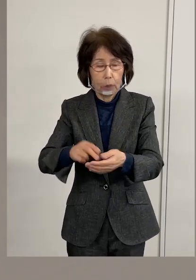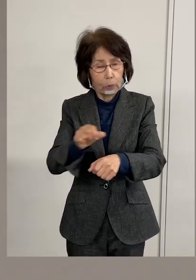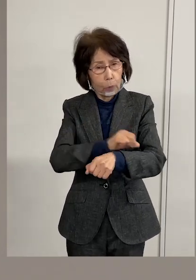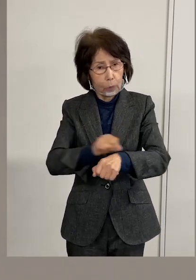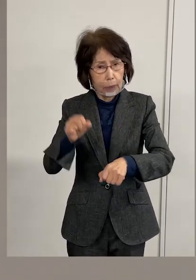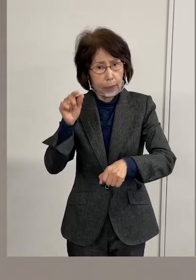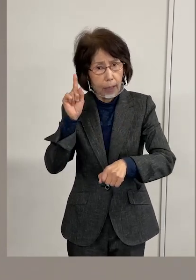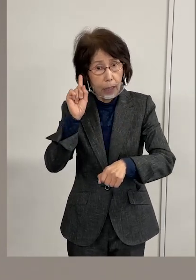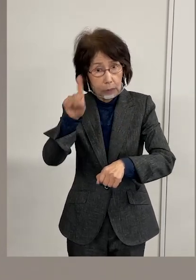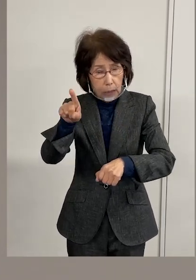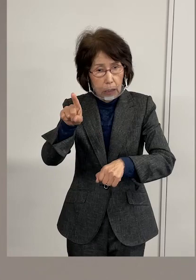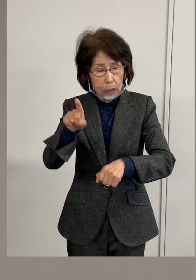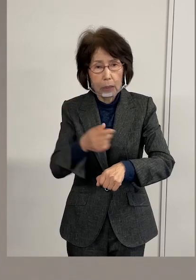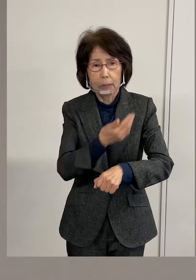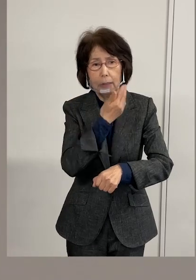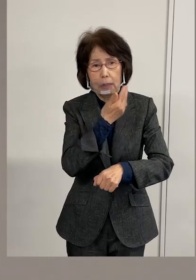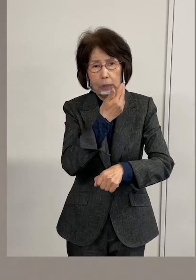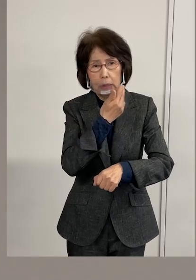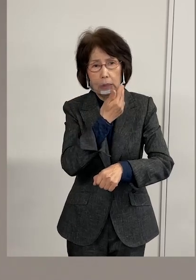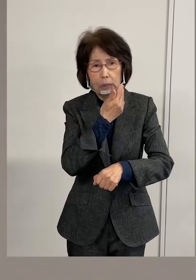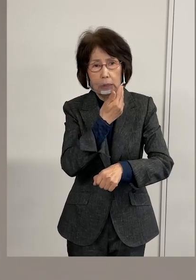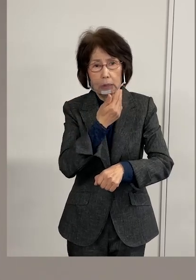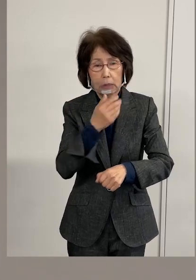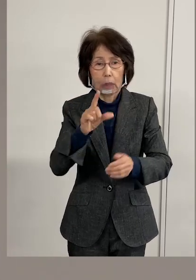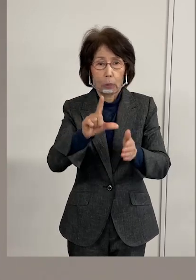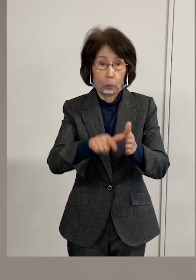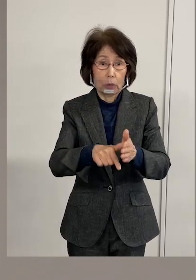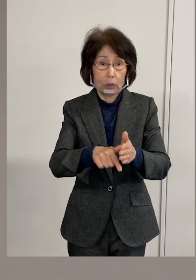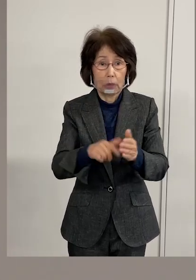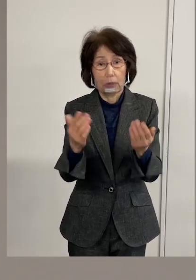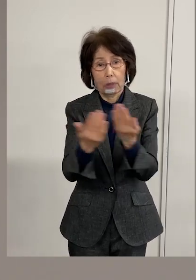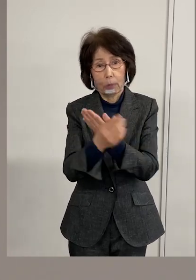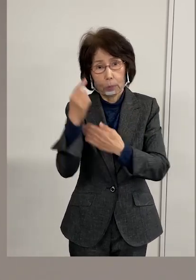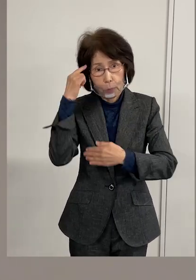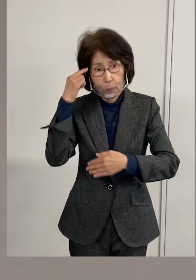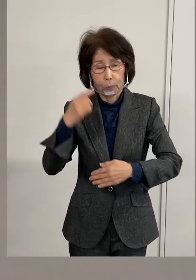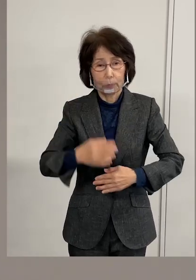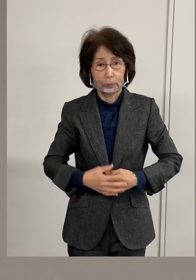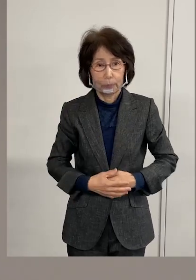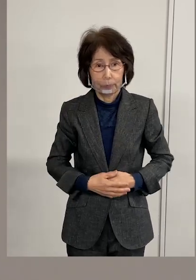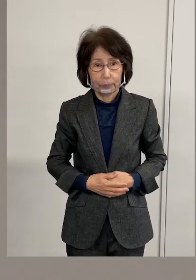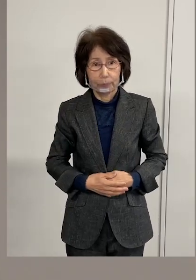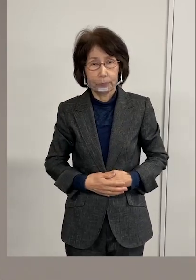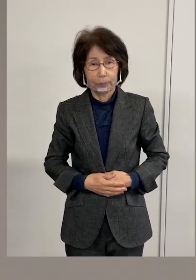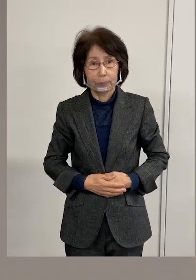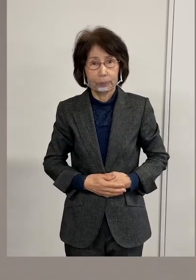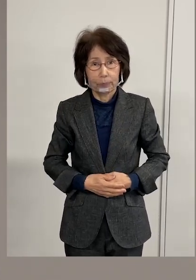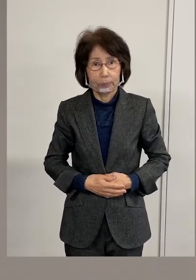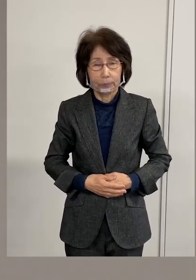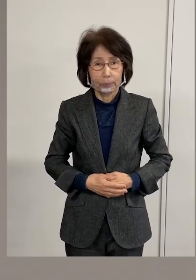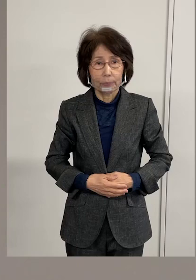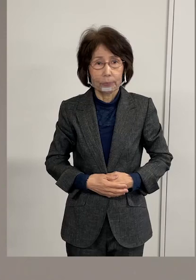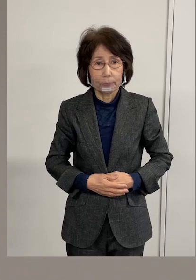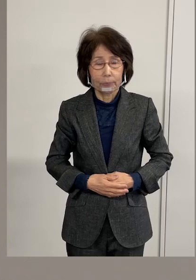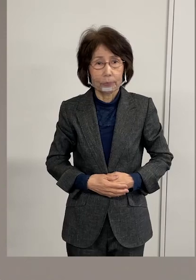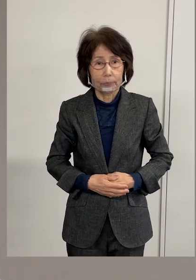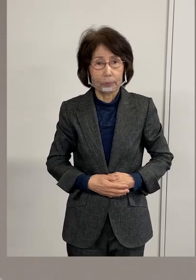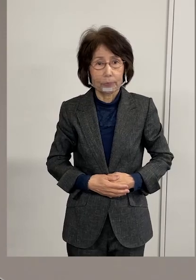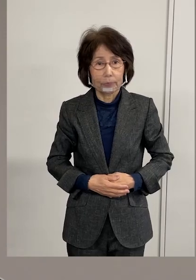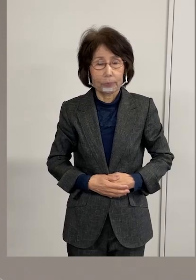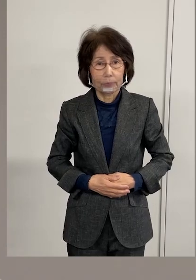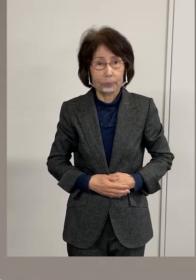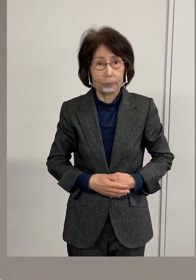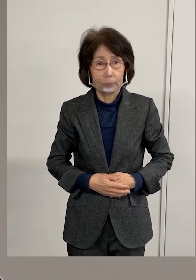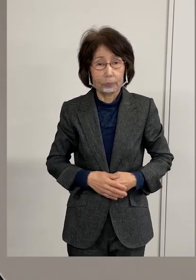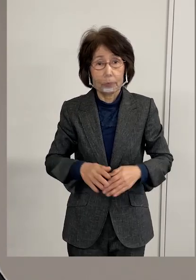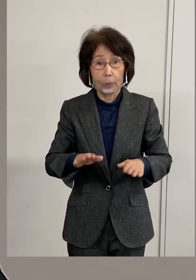ね、重要な、山場を迎えるというふうに理解をしております。それで、現状の感